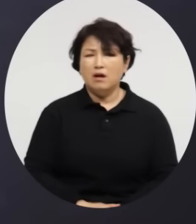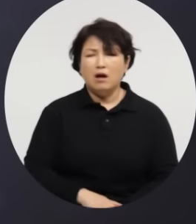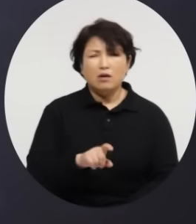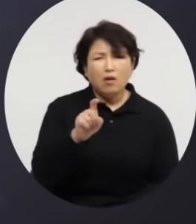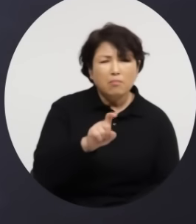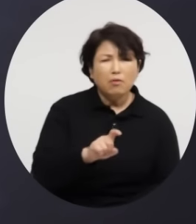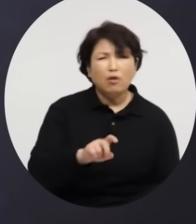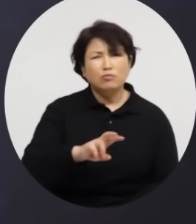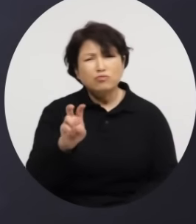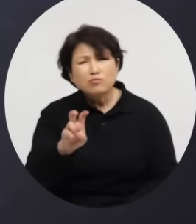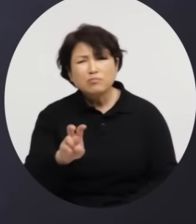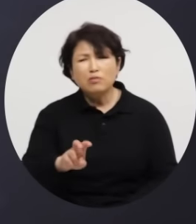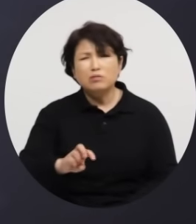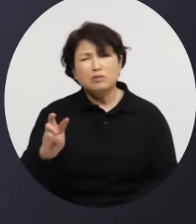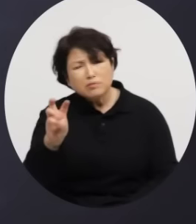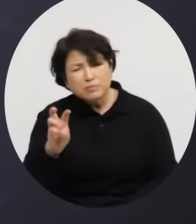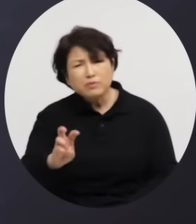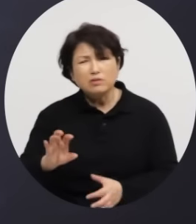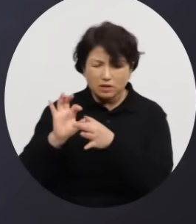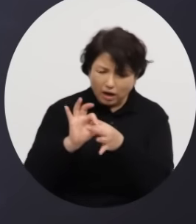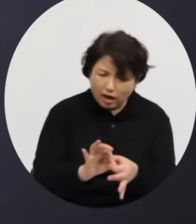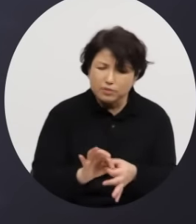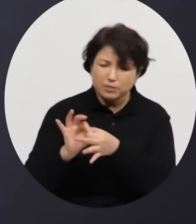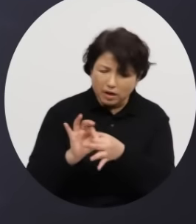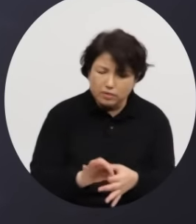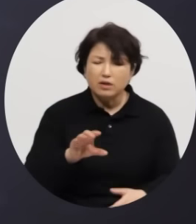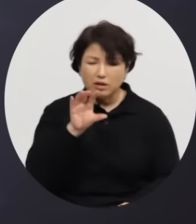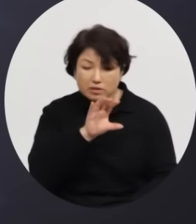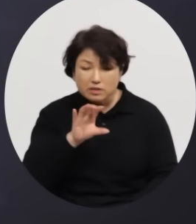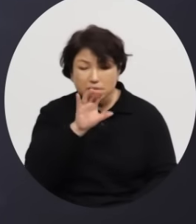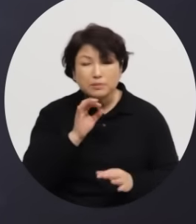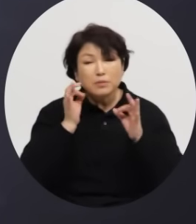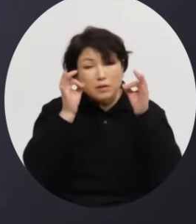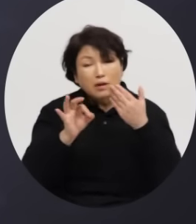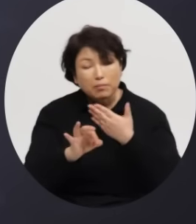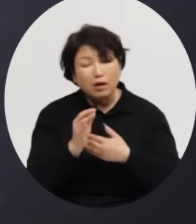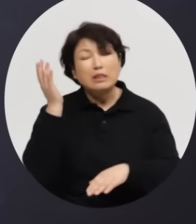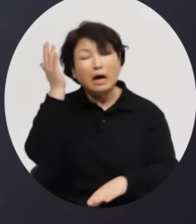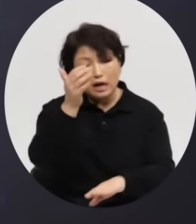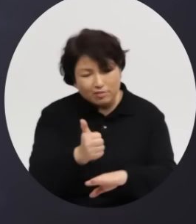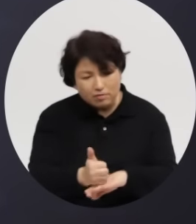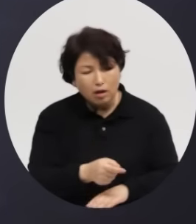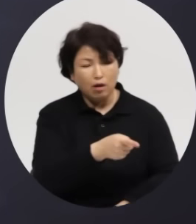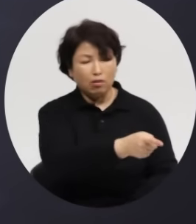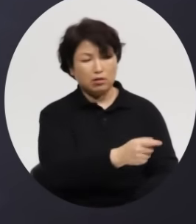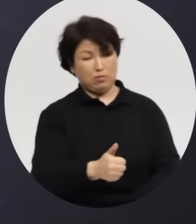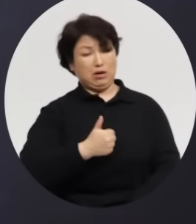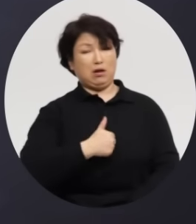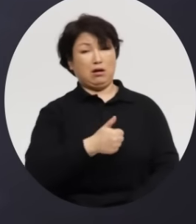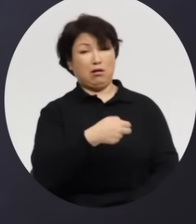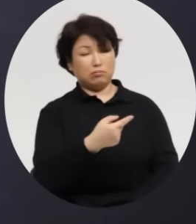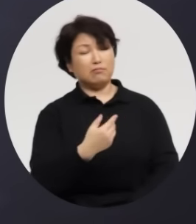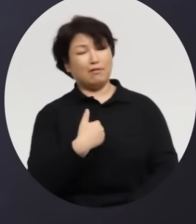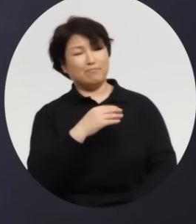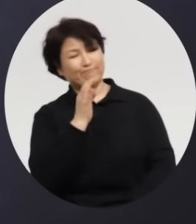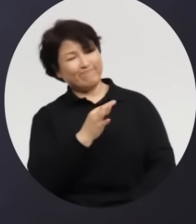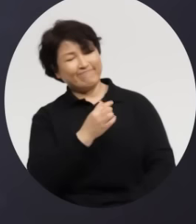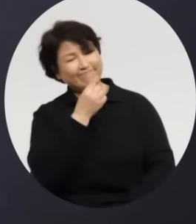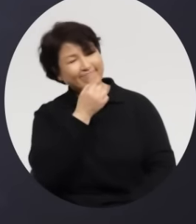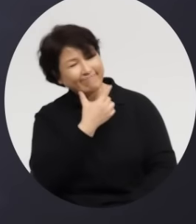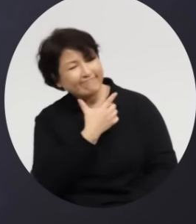11번 안 되면 12번. 20번 안 되면 21번. 이렇게 꾸준히 연습하면 상대가 화를 낼 때 내가 빈 것이 웃을 수 있는